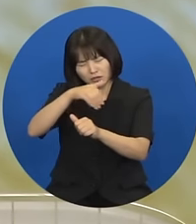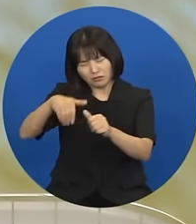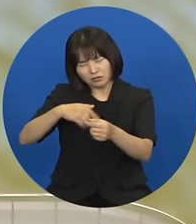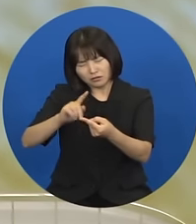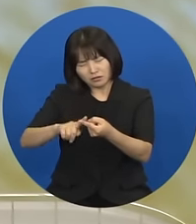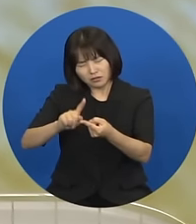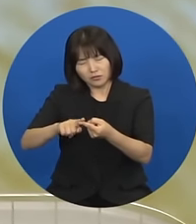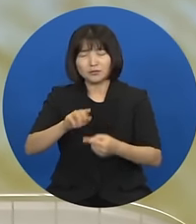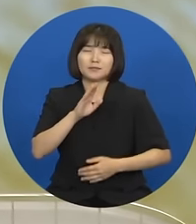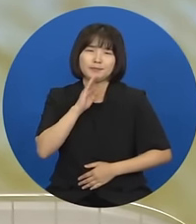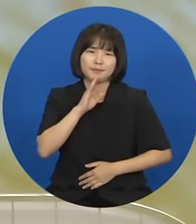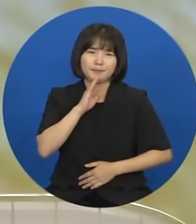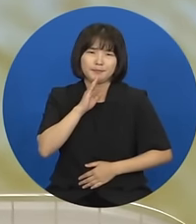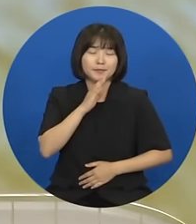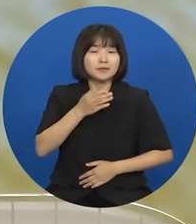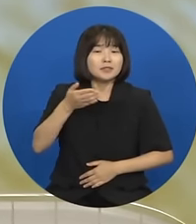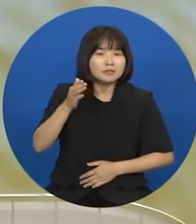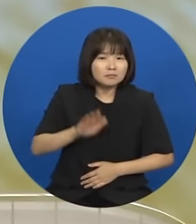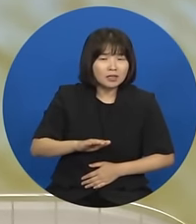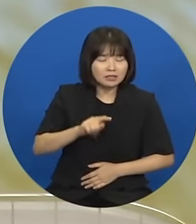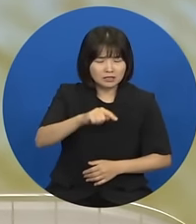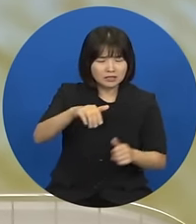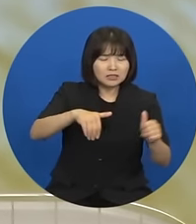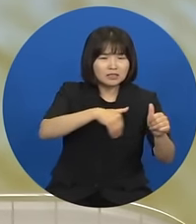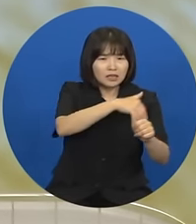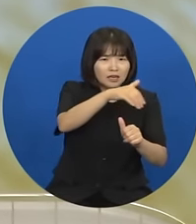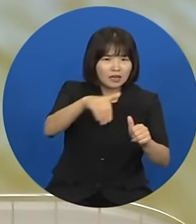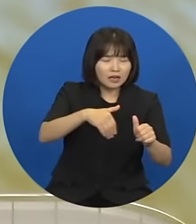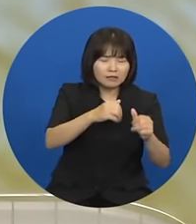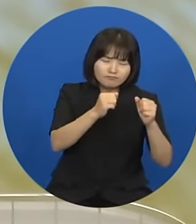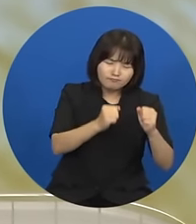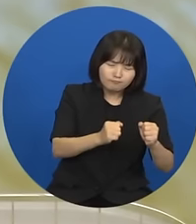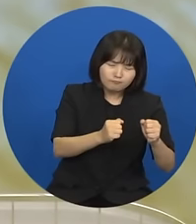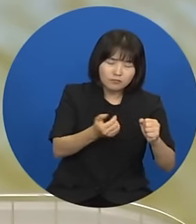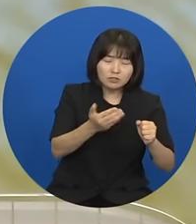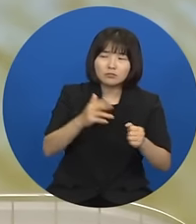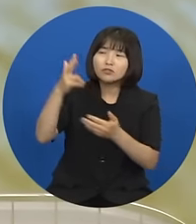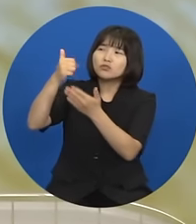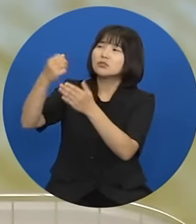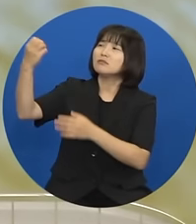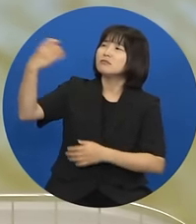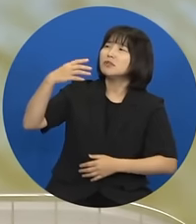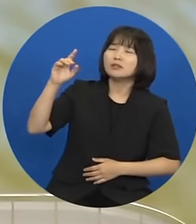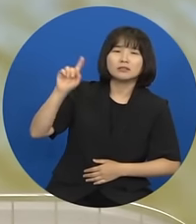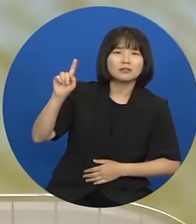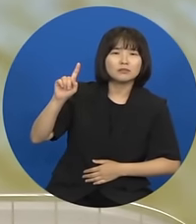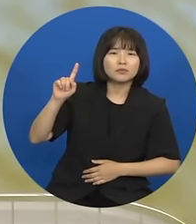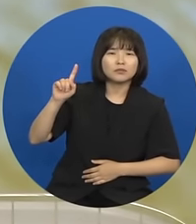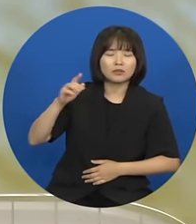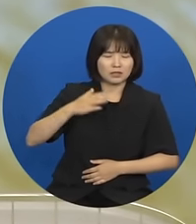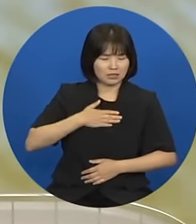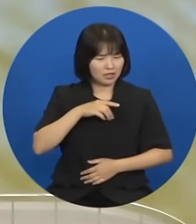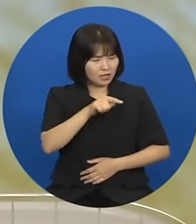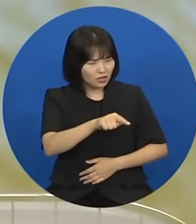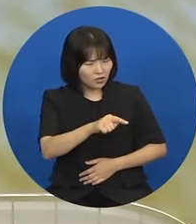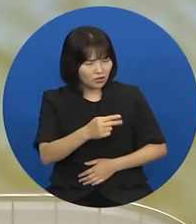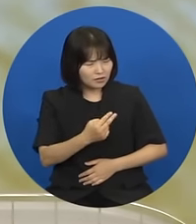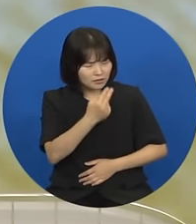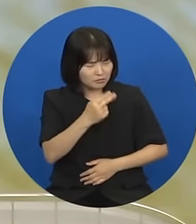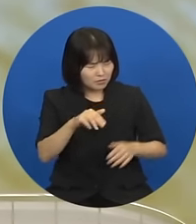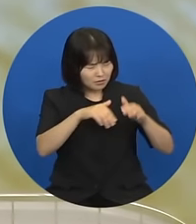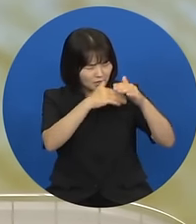우리에게 있습니다. 그런데 그런 상황에 있는 우리에게 주님은 말씀하시는 거예요. 내가 너를